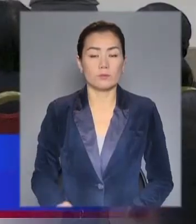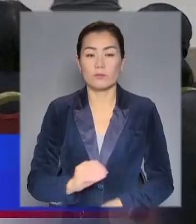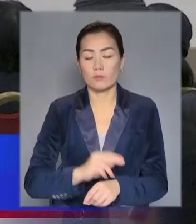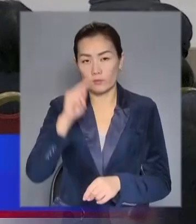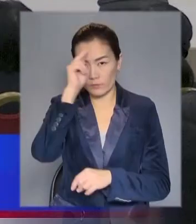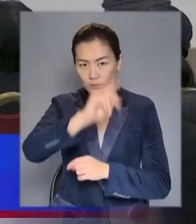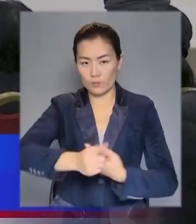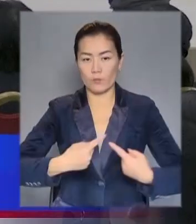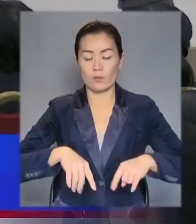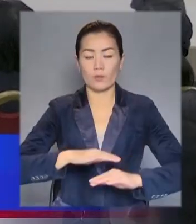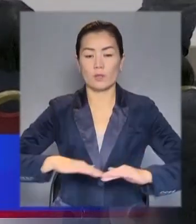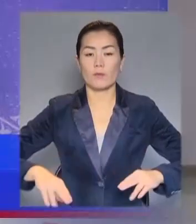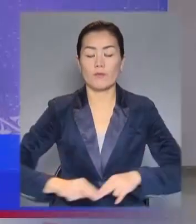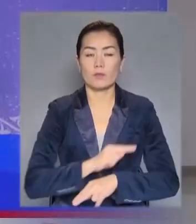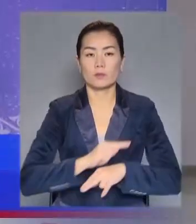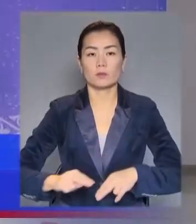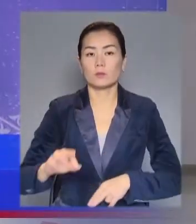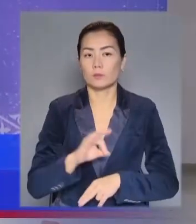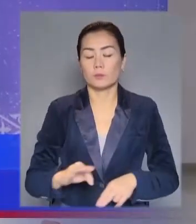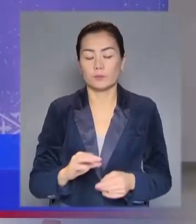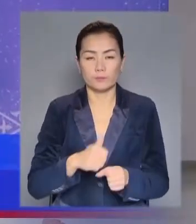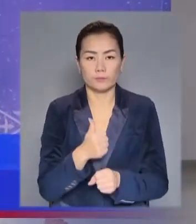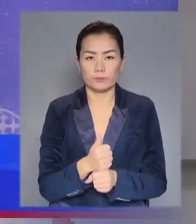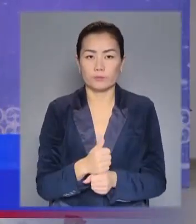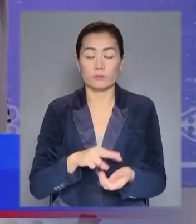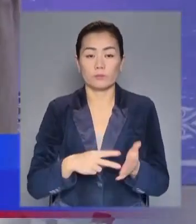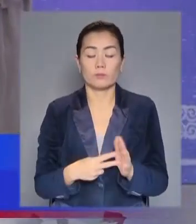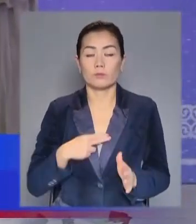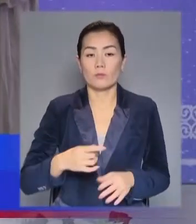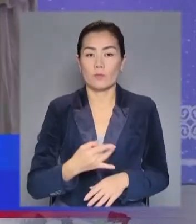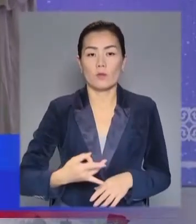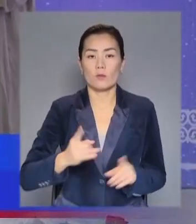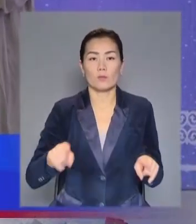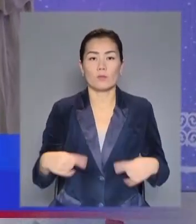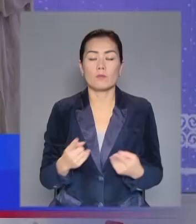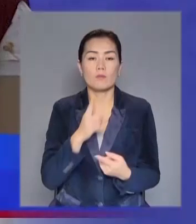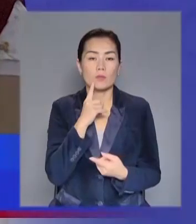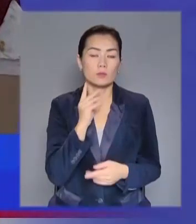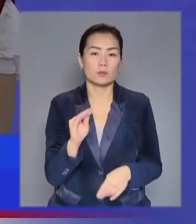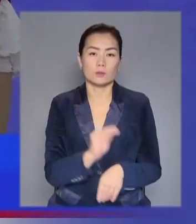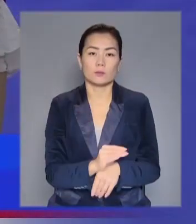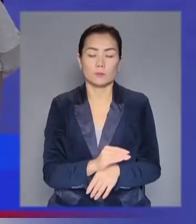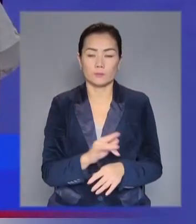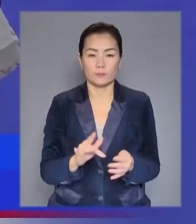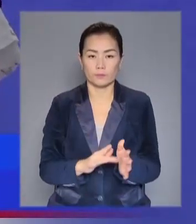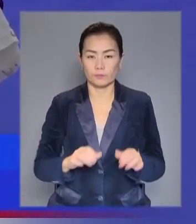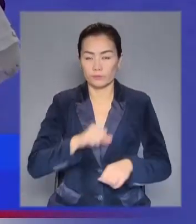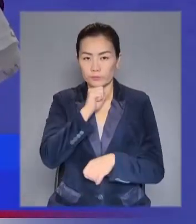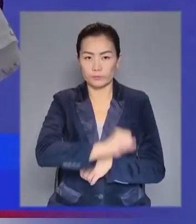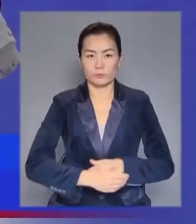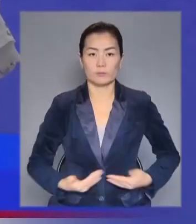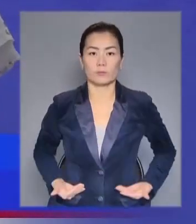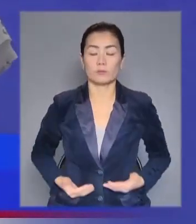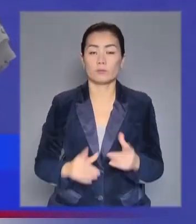Қосымша білім беру өскелең ұрпақты тәрбиелеу жүйесіндегі негізгі кезеңнің бірі. Еліміздің дарынды жастары қосымша өнер орталықтары арқылы